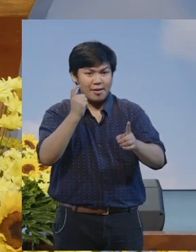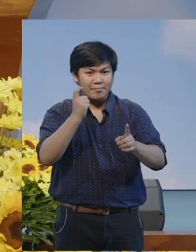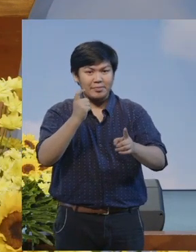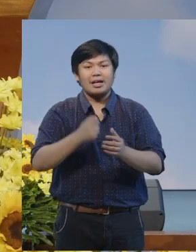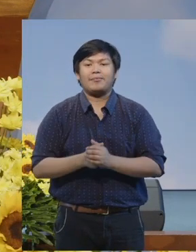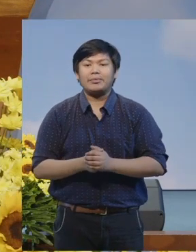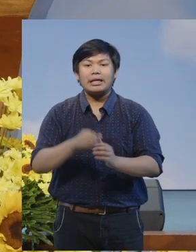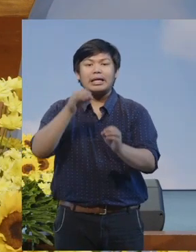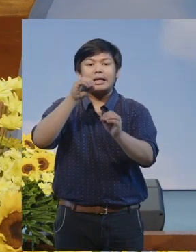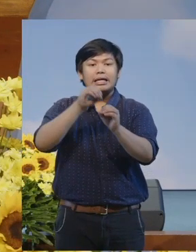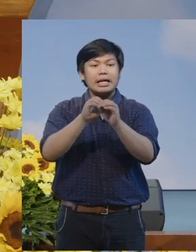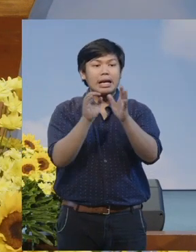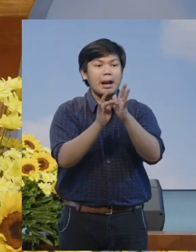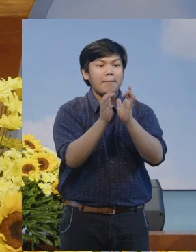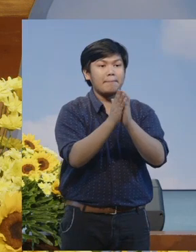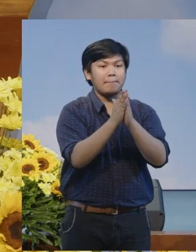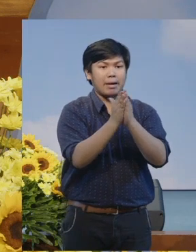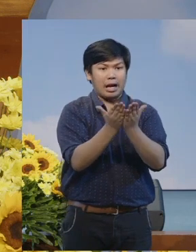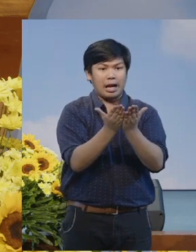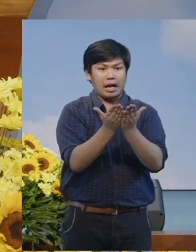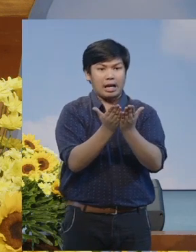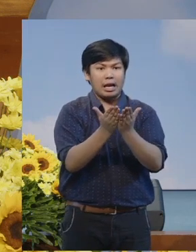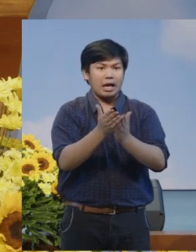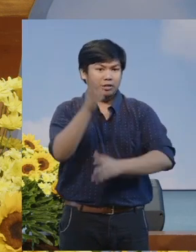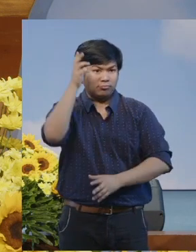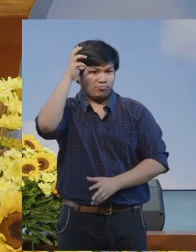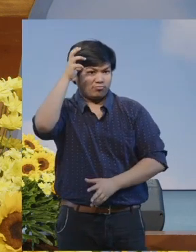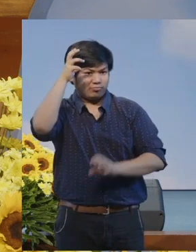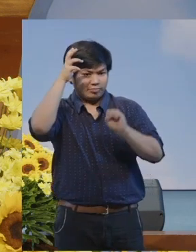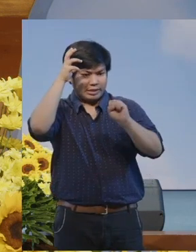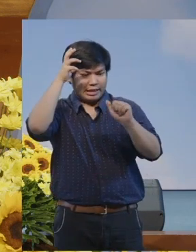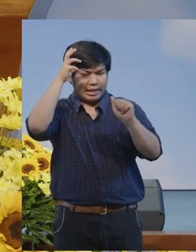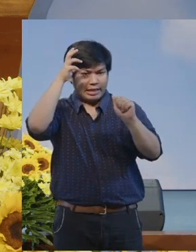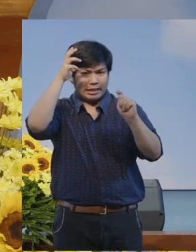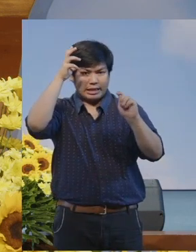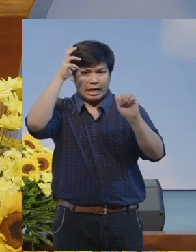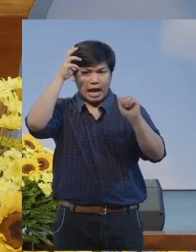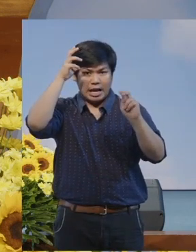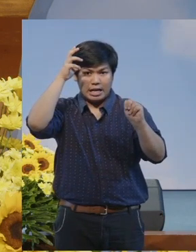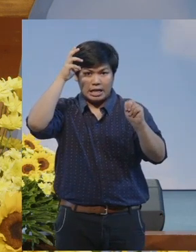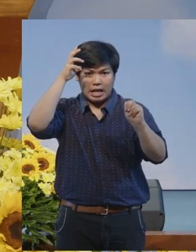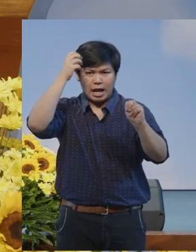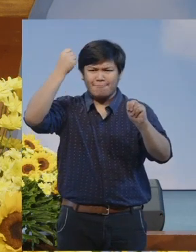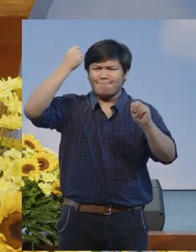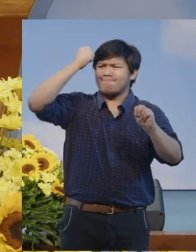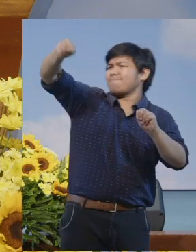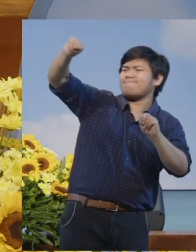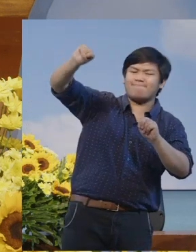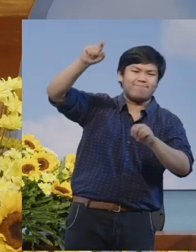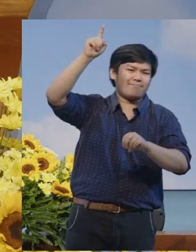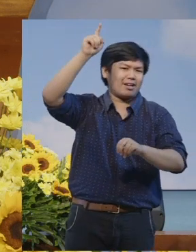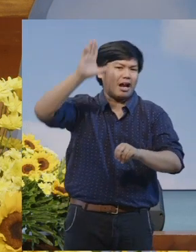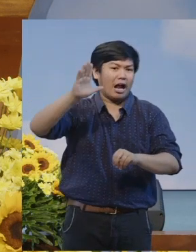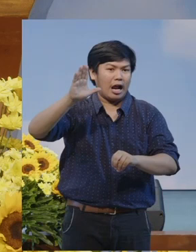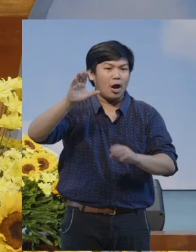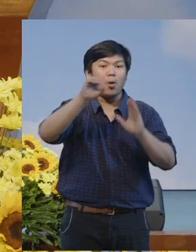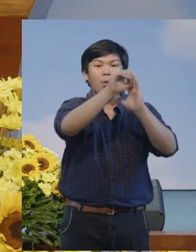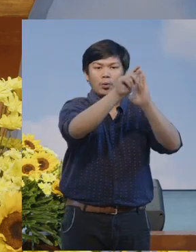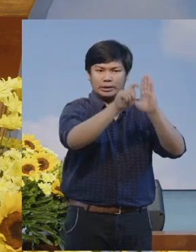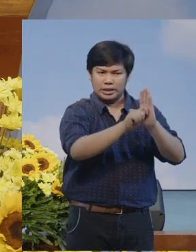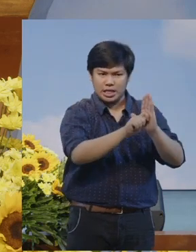Makikita natin ang rebelyon ni Satanas siguro sa dalawang bahagi ng Old Testament. Ang